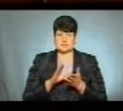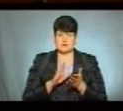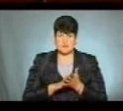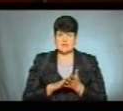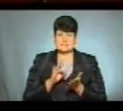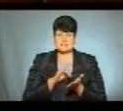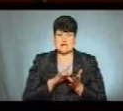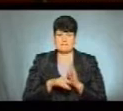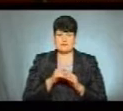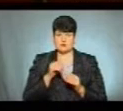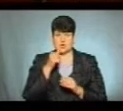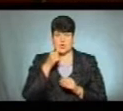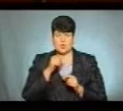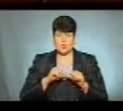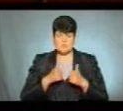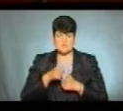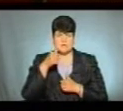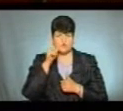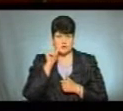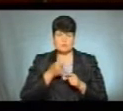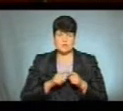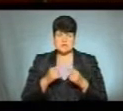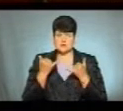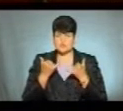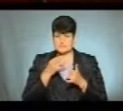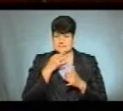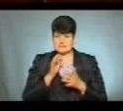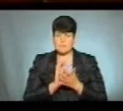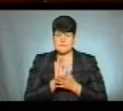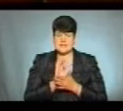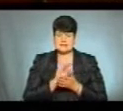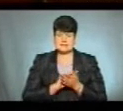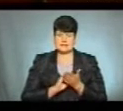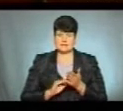Центральна виборча комісія вчора. Про це сьогодні повідомив прес-секретар